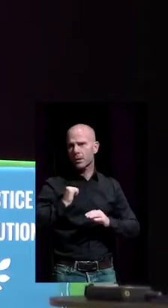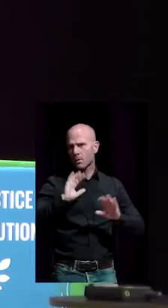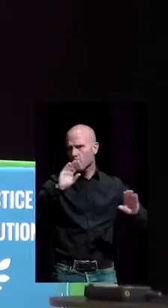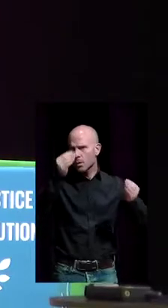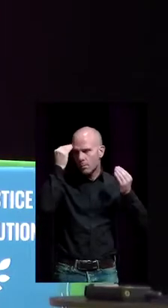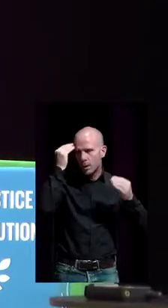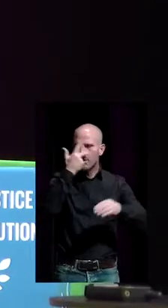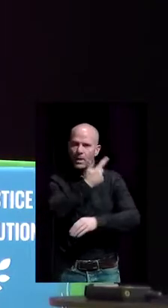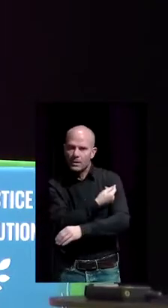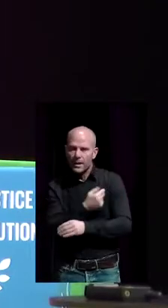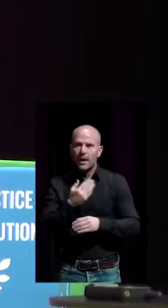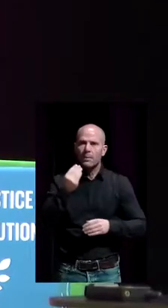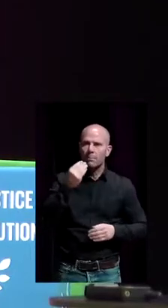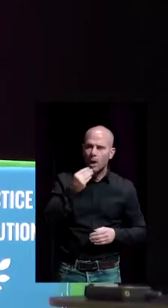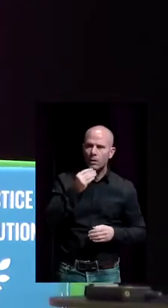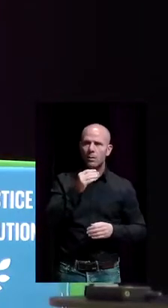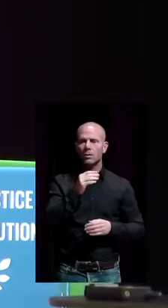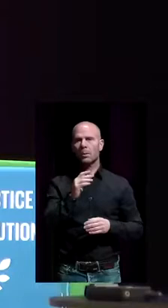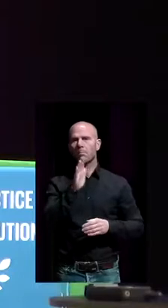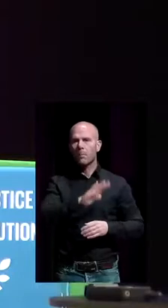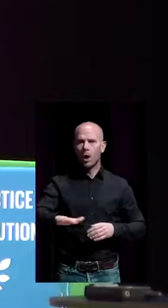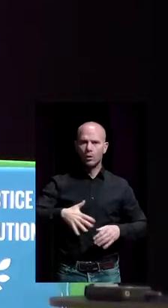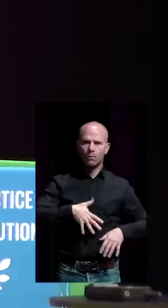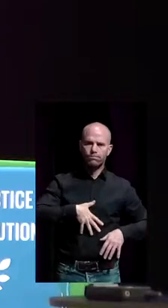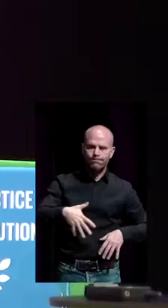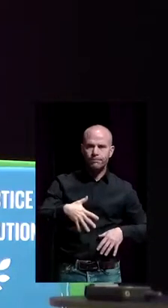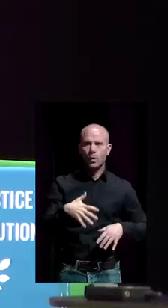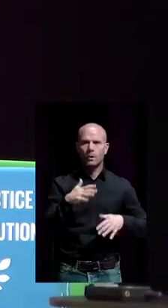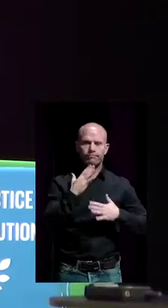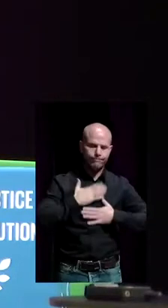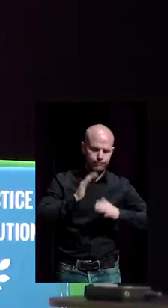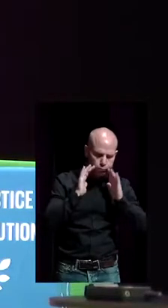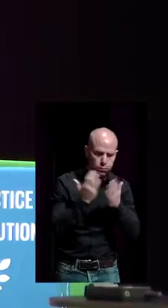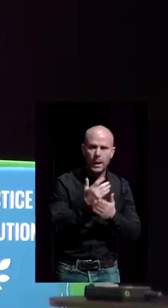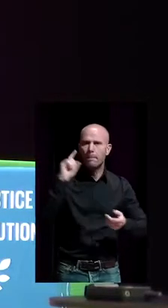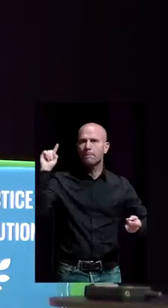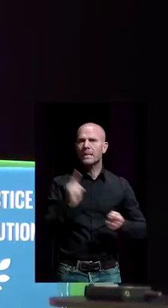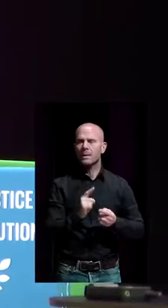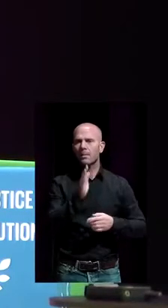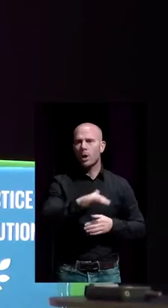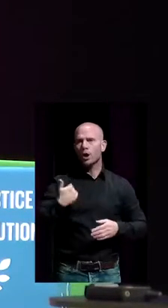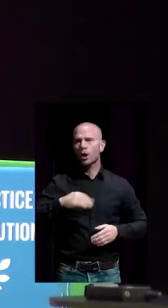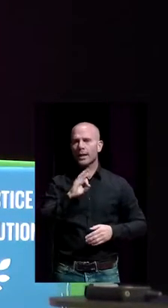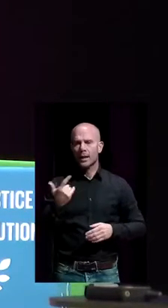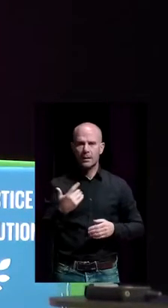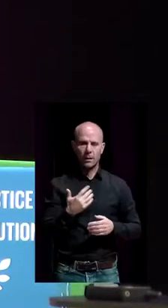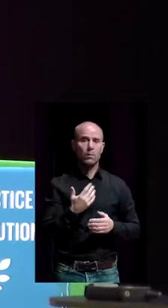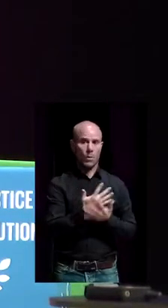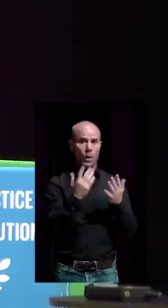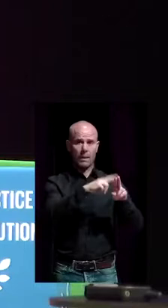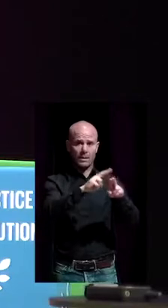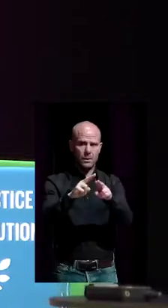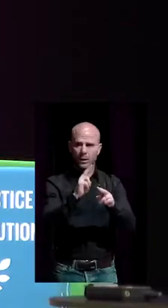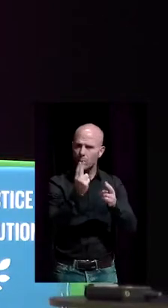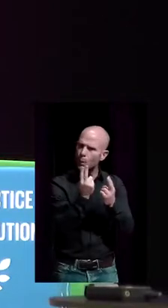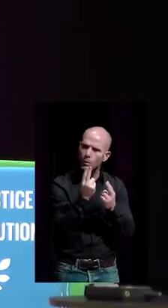utbildning, vaccin, livsmedel, barn och mödrahälsovård, minskat barnadödlighet och flera andra områden avtagit under